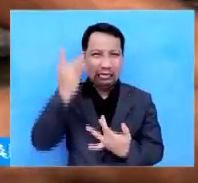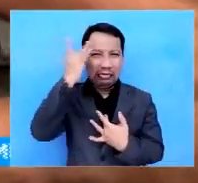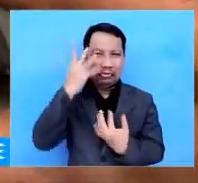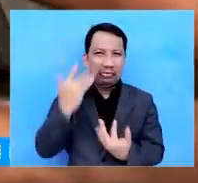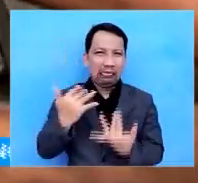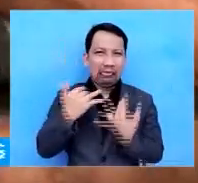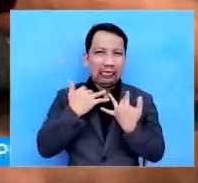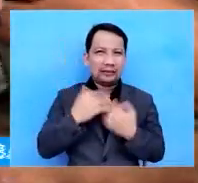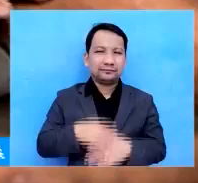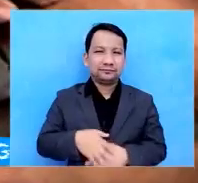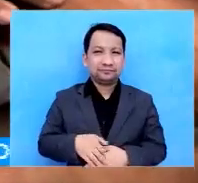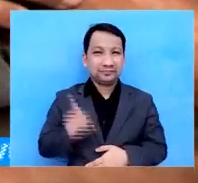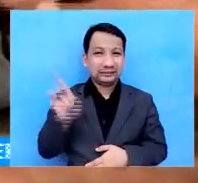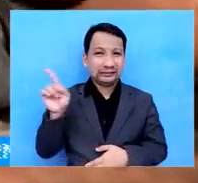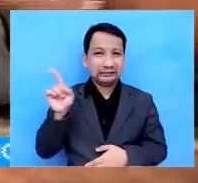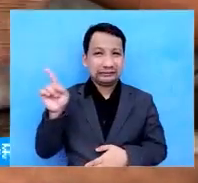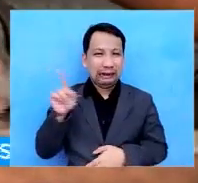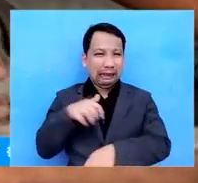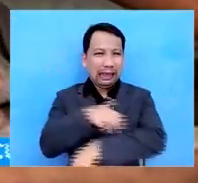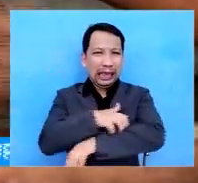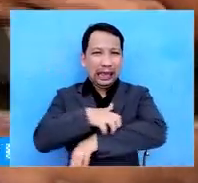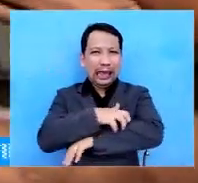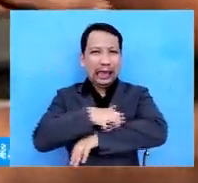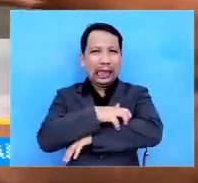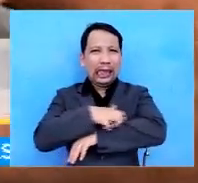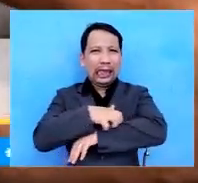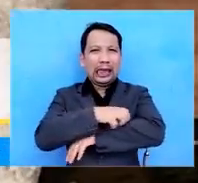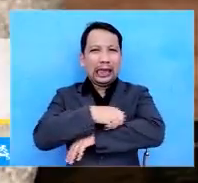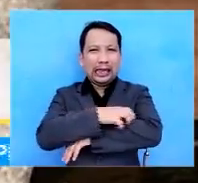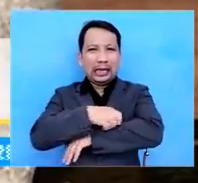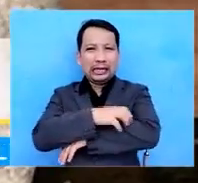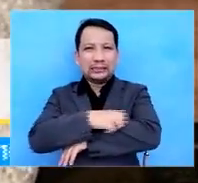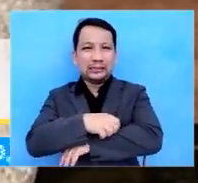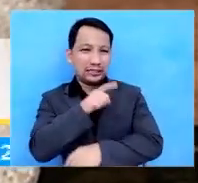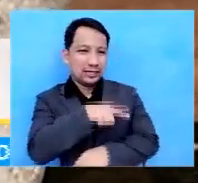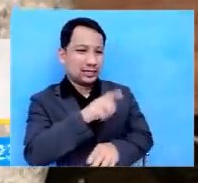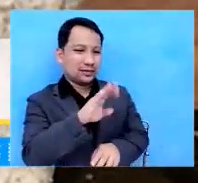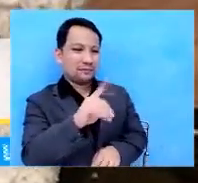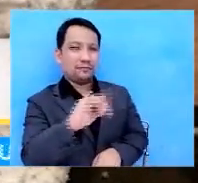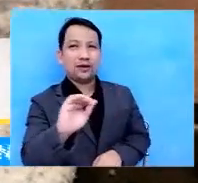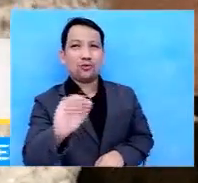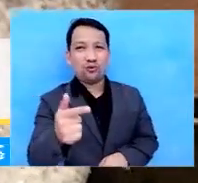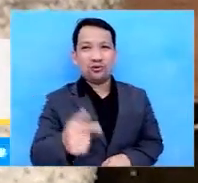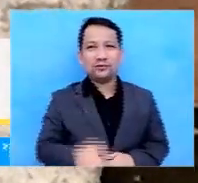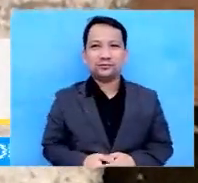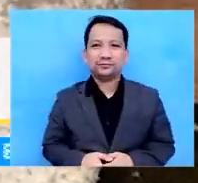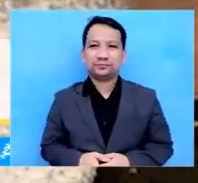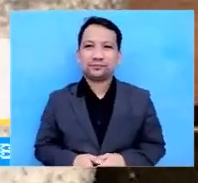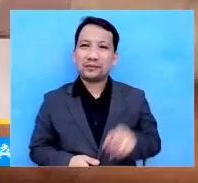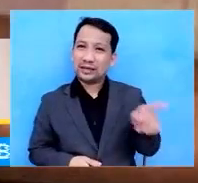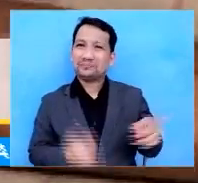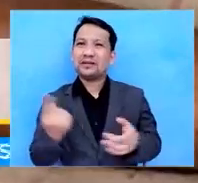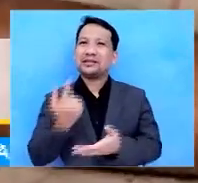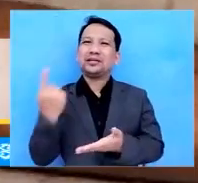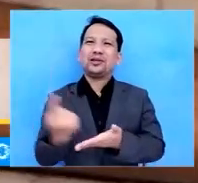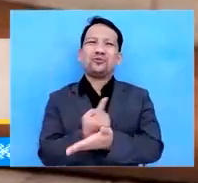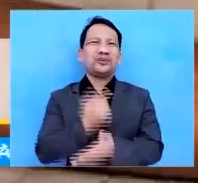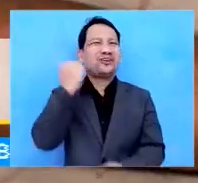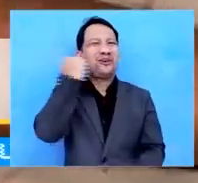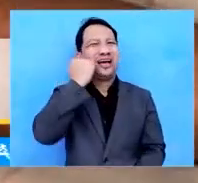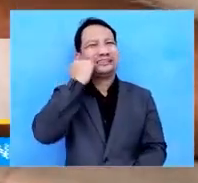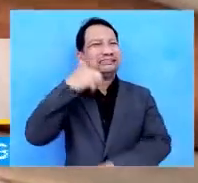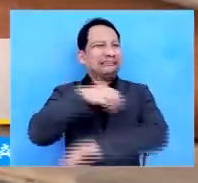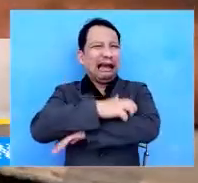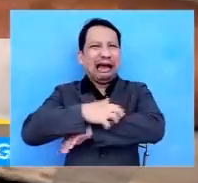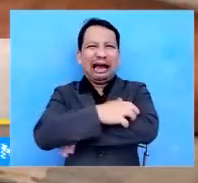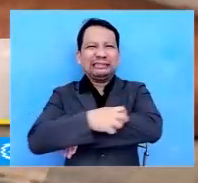Hindi mapakali dahil sa pangangati ang bilanggo ng Manila City Jail na si Badong, hindi niya tunay na pangalan. Ilang linggo niya na raw iniinda ang labis